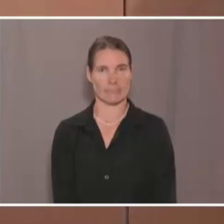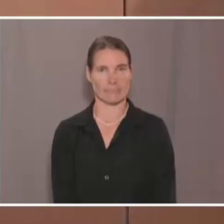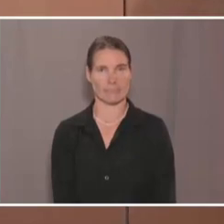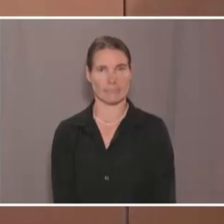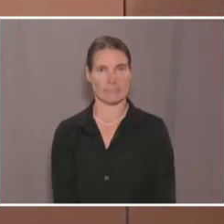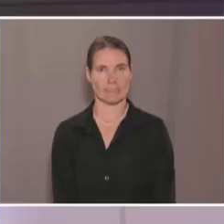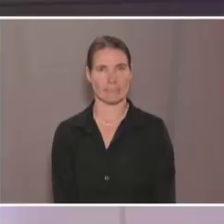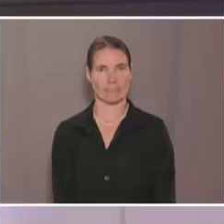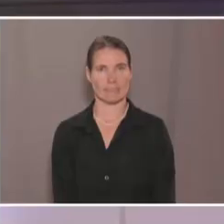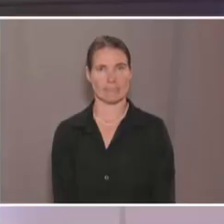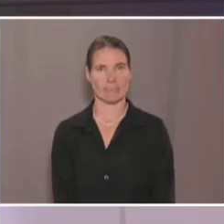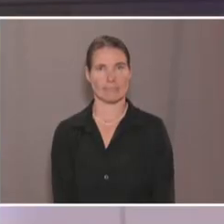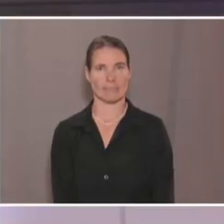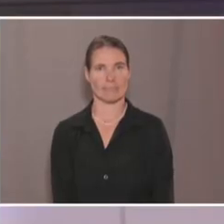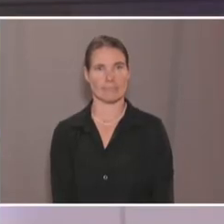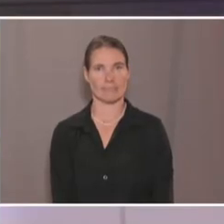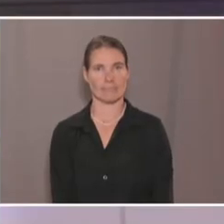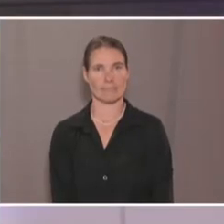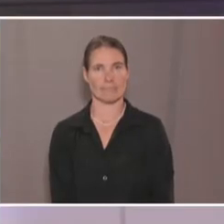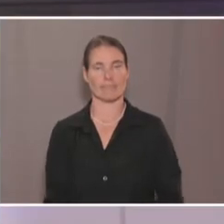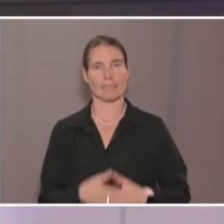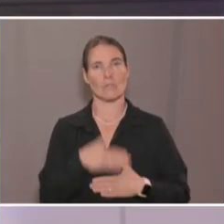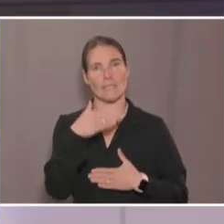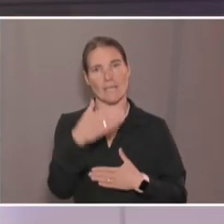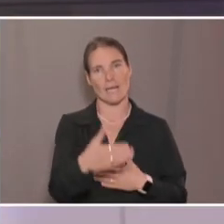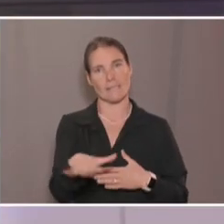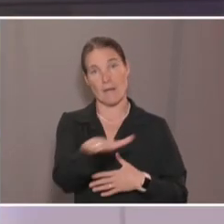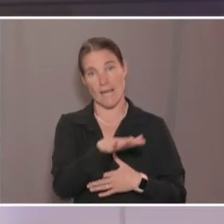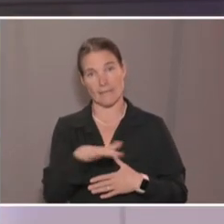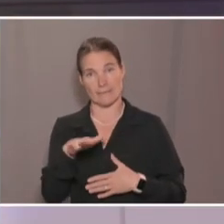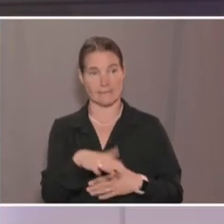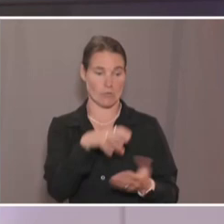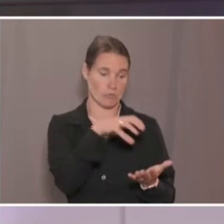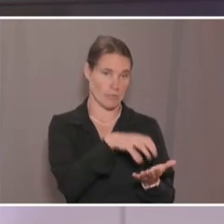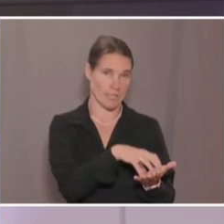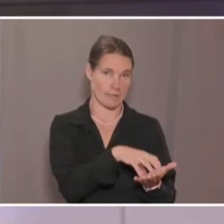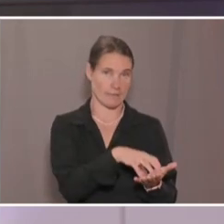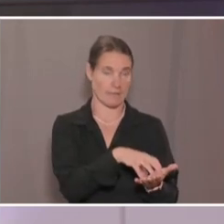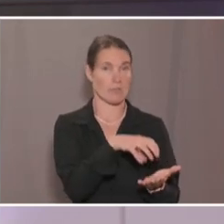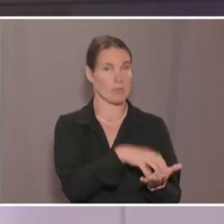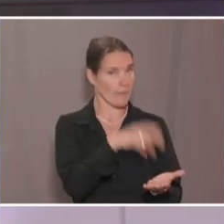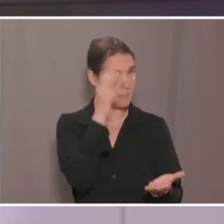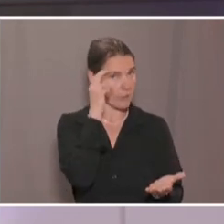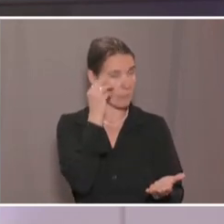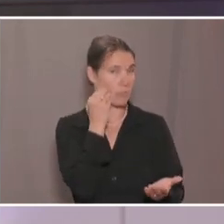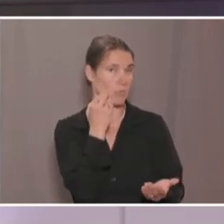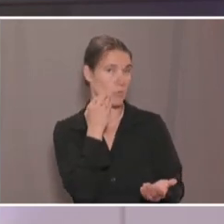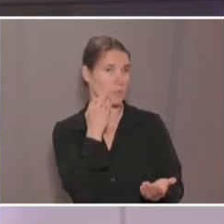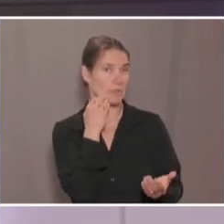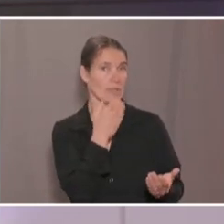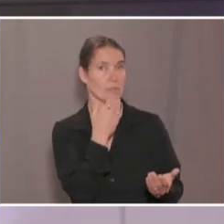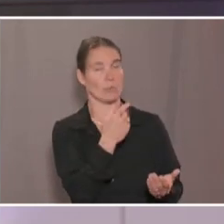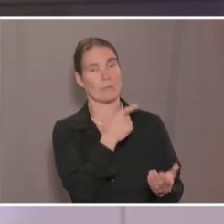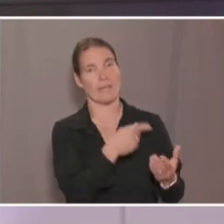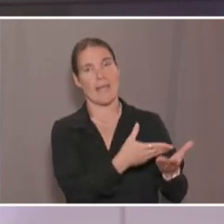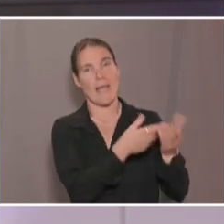Und nach dem Land ist nun die Stadt dran, die Stadt, in der die Europa-Universität Flensburg wohnt. Und deshalb begrüße ich ganz herzlich die